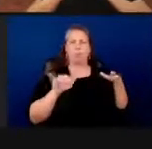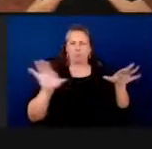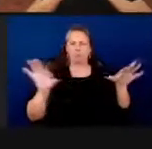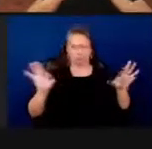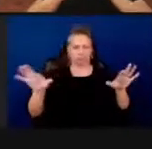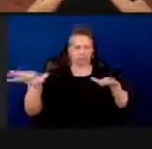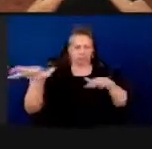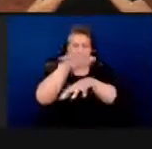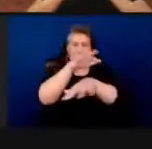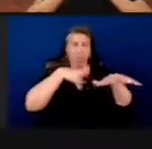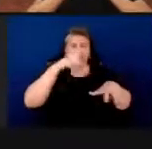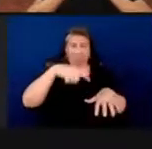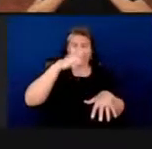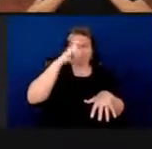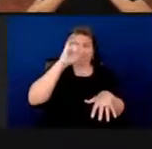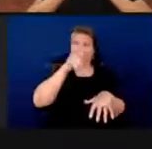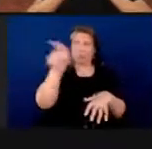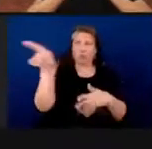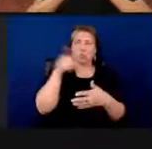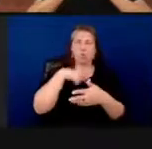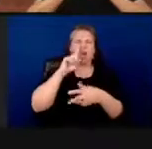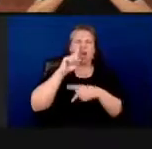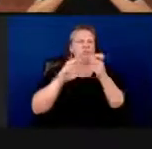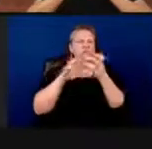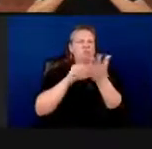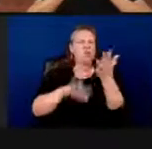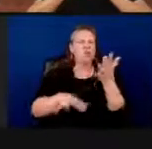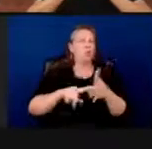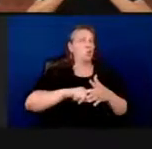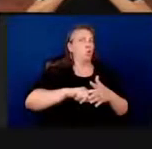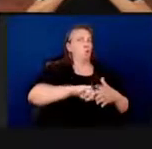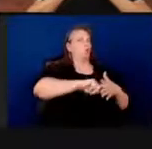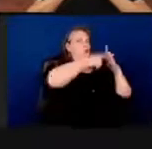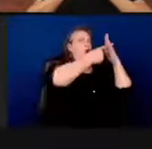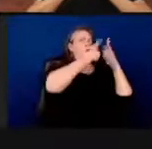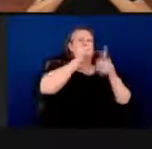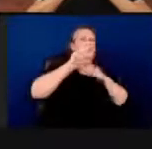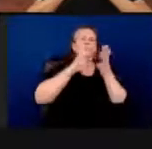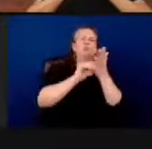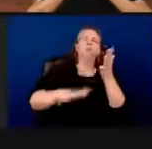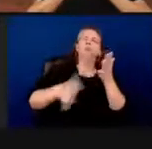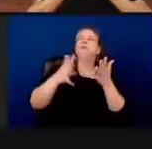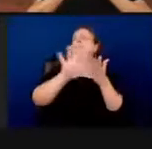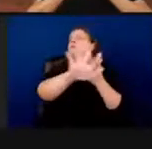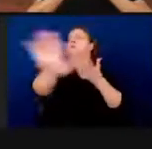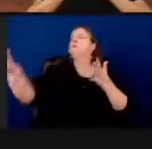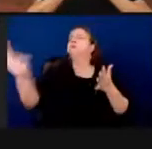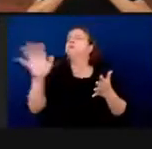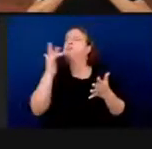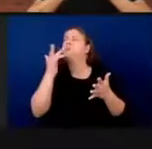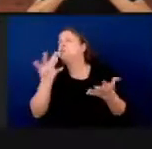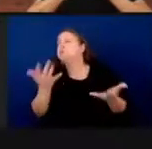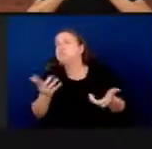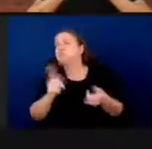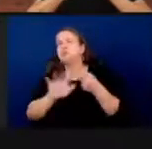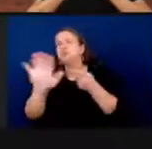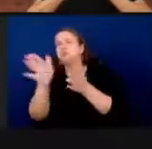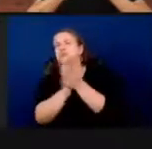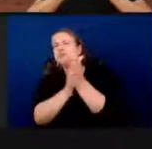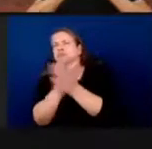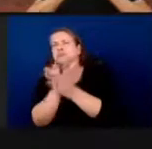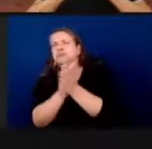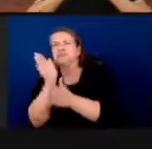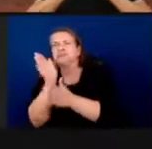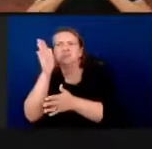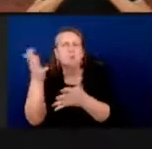ambapo tunazungumzia masuala ya kazi. Pia tumeweza kuzungumza na wanafunzi